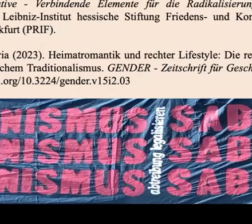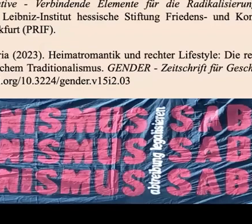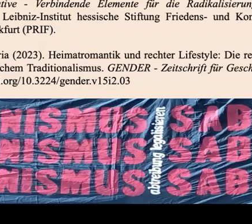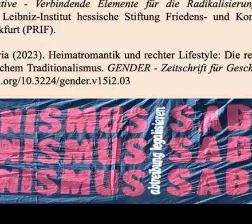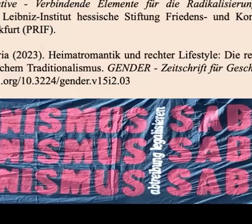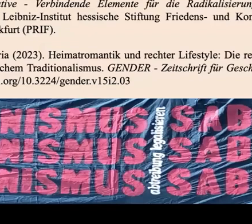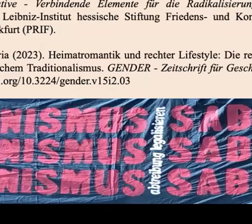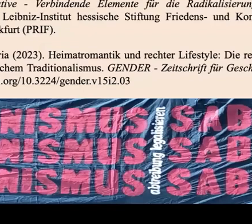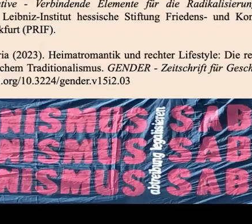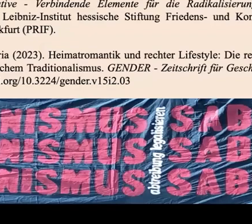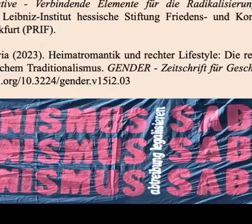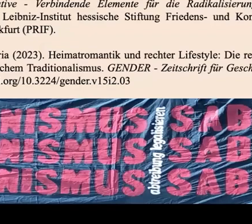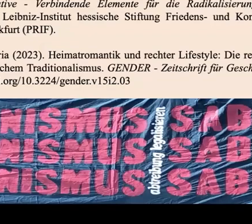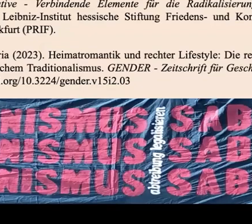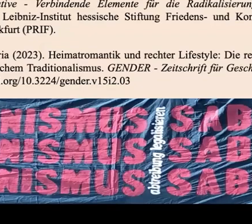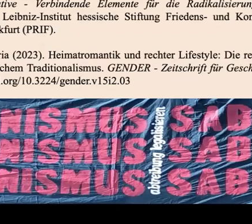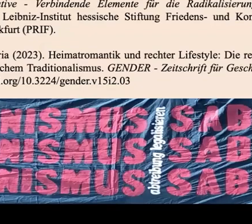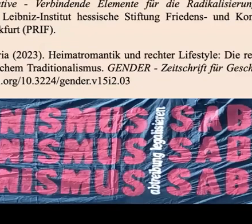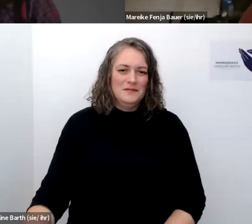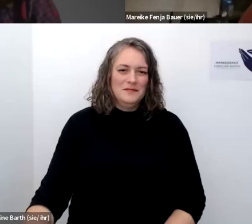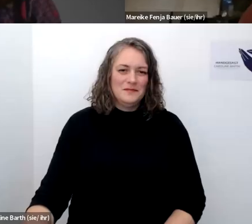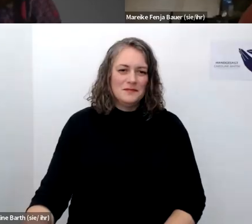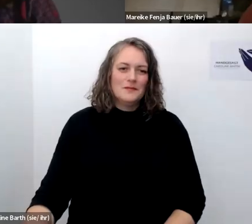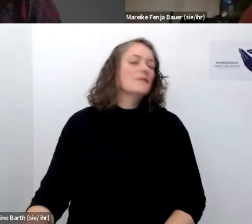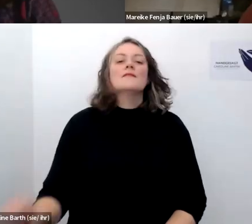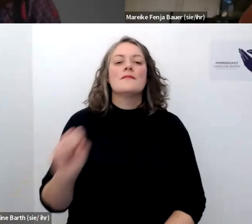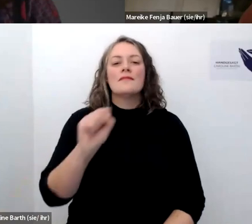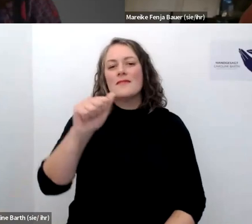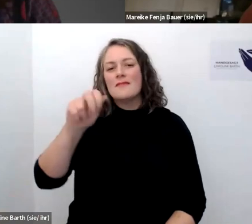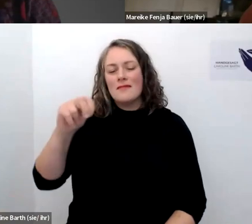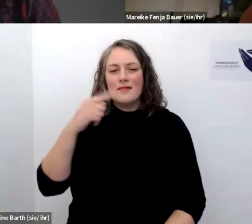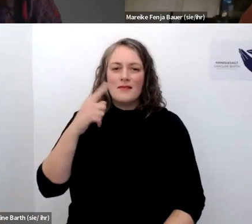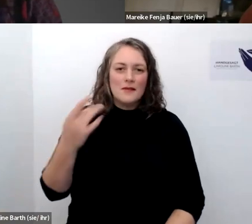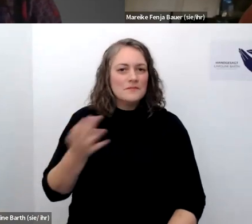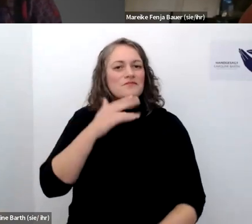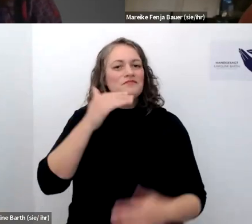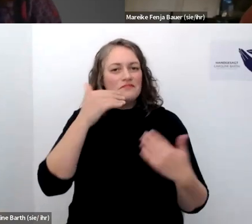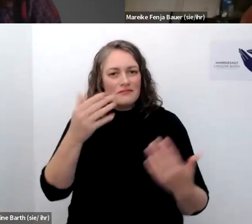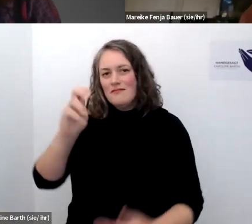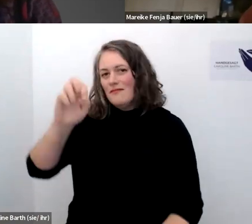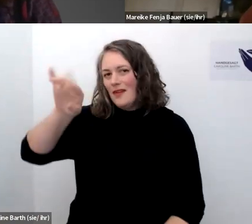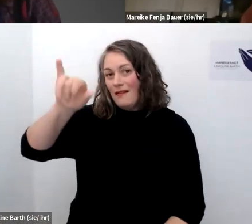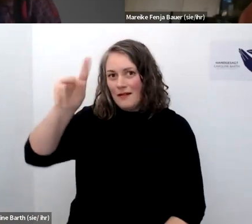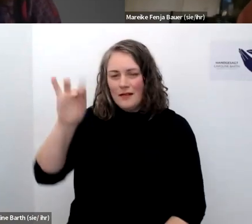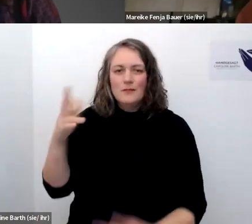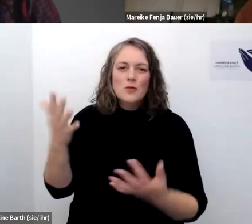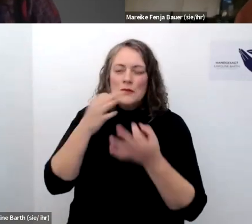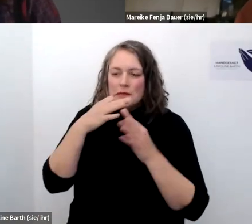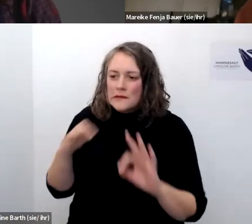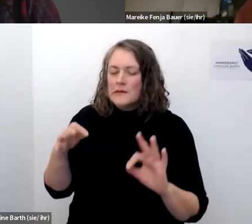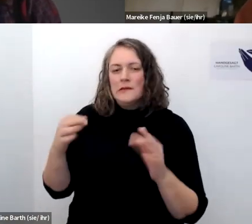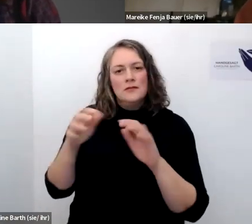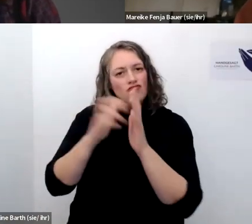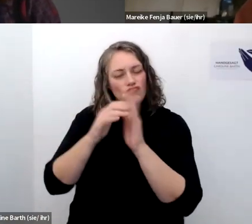vielen vielen dank mal reike für den ausführlichen und sehr gut ausstrukturierten vortrag und den